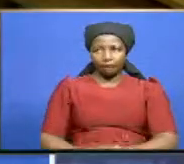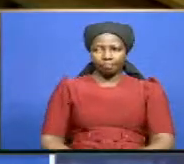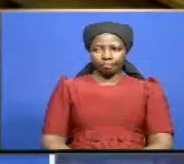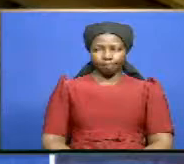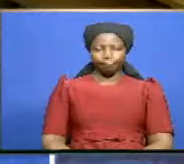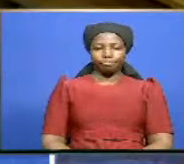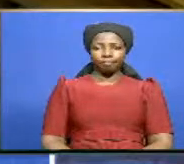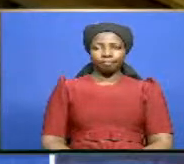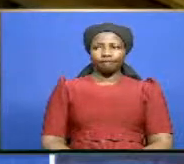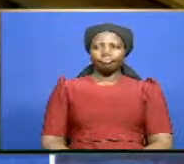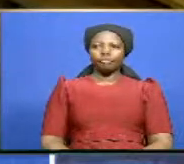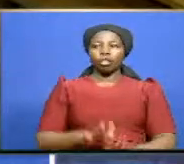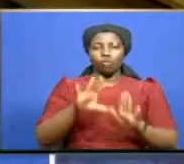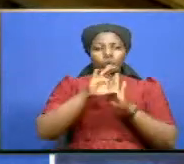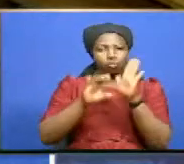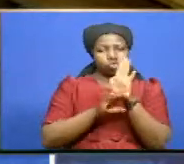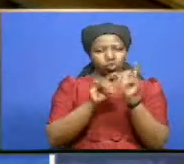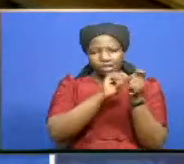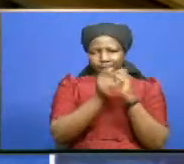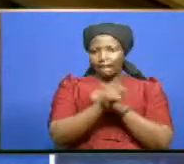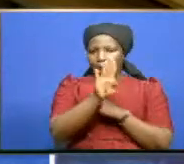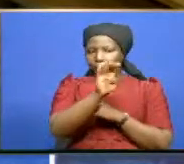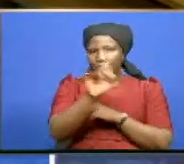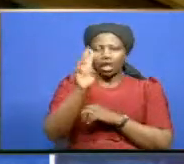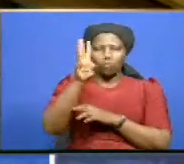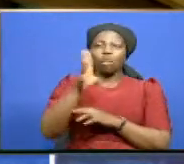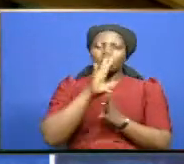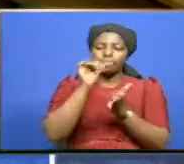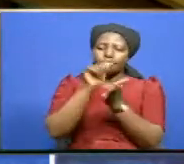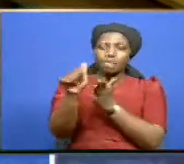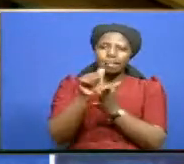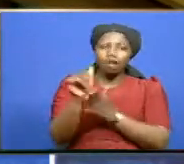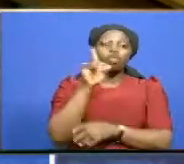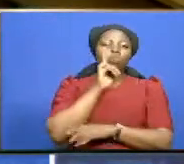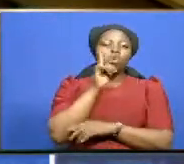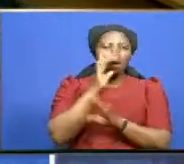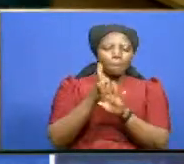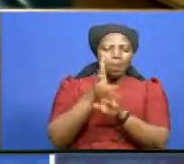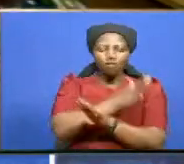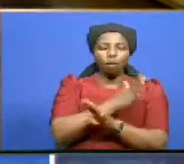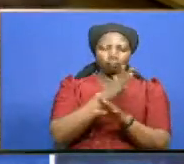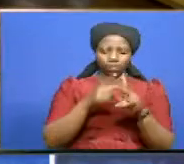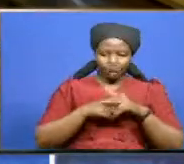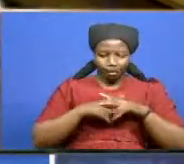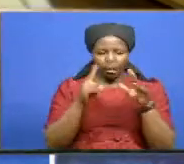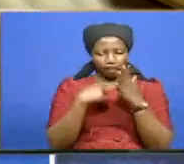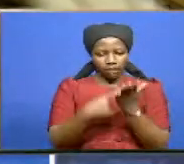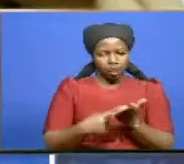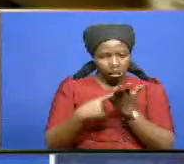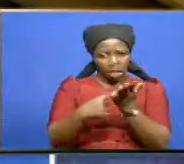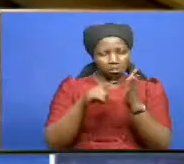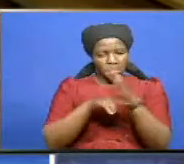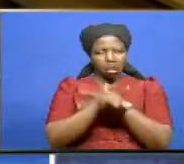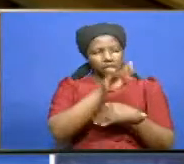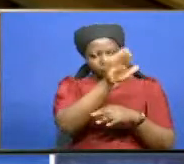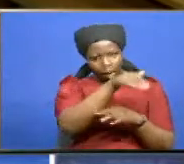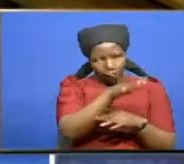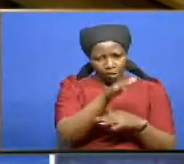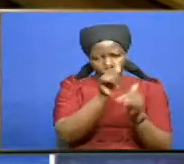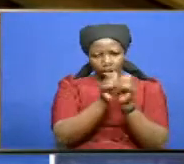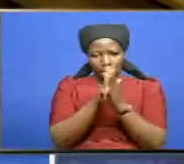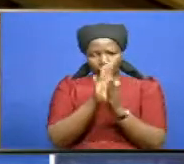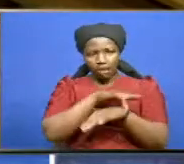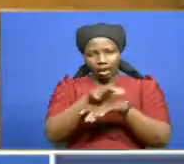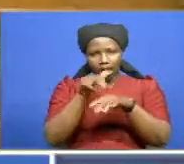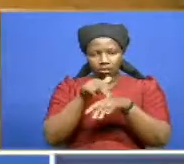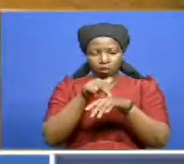Mswada wa marekebisho ya katiba utachapishwa hapo kesho kabla ya kuanza kujadiliwa na bunge la kitaifa na lile la seneti. Spika